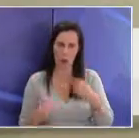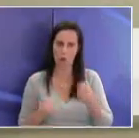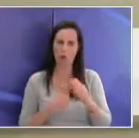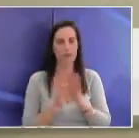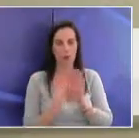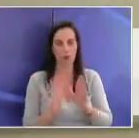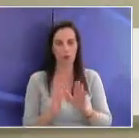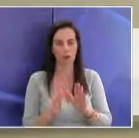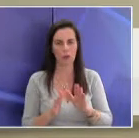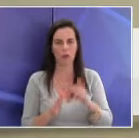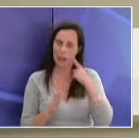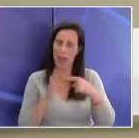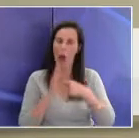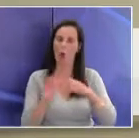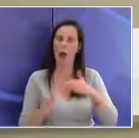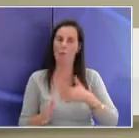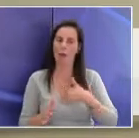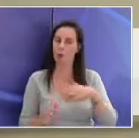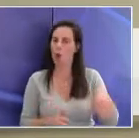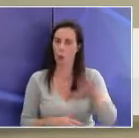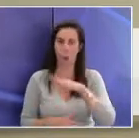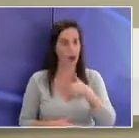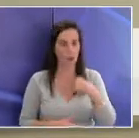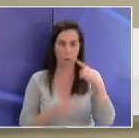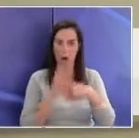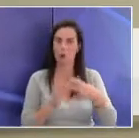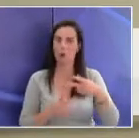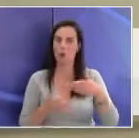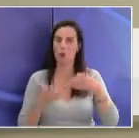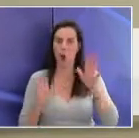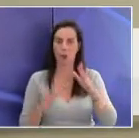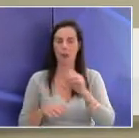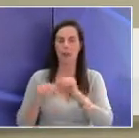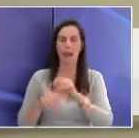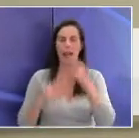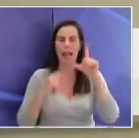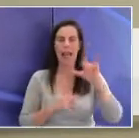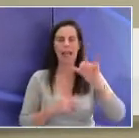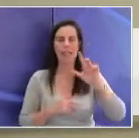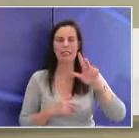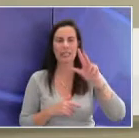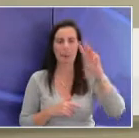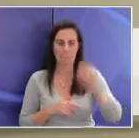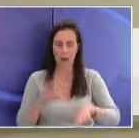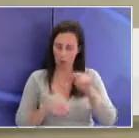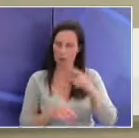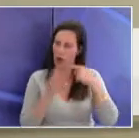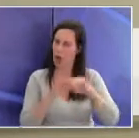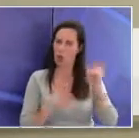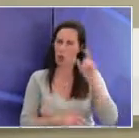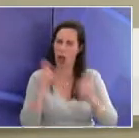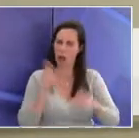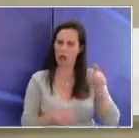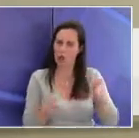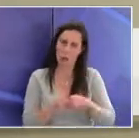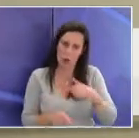אנא, תשדרו גם לנו, לציבור הכללי, אנחנו משדרים יותר מדי ליצמן וגפני. אנחנו בבחירות האלה נשדר לכלל הציבור,